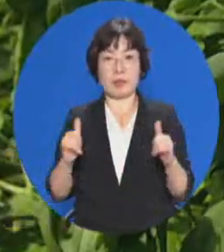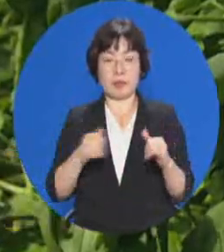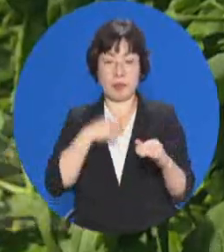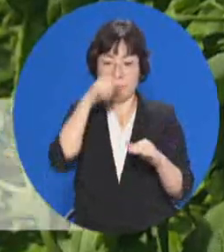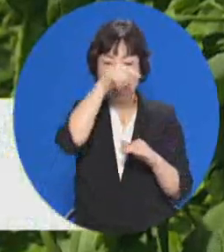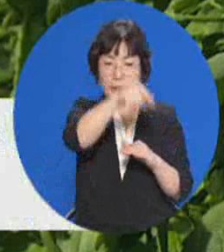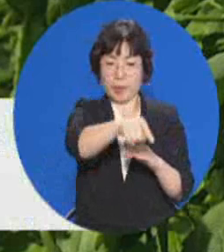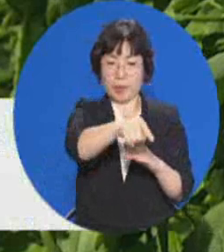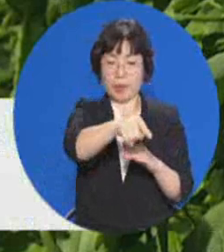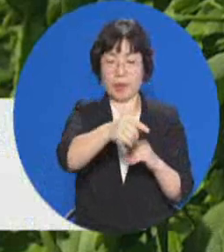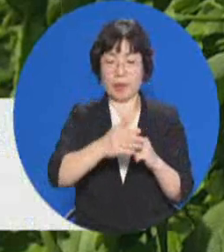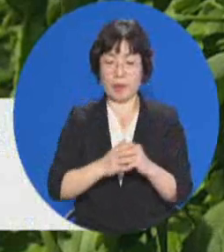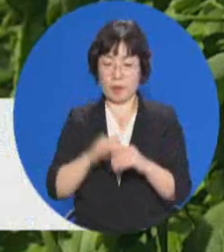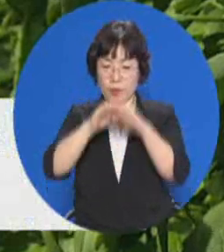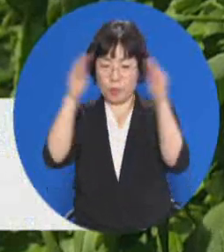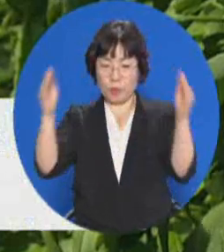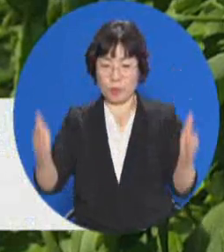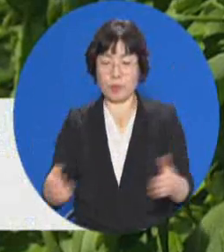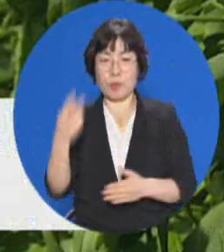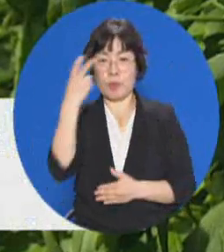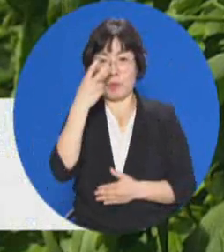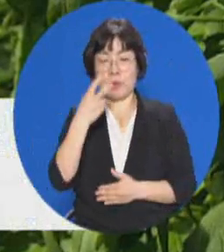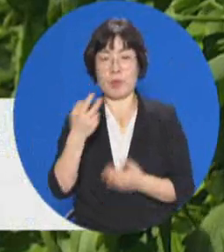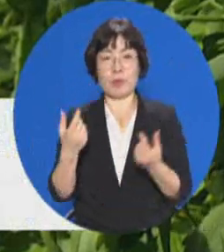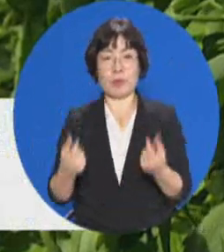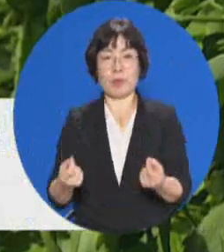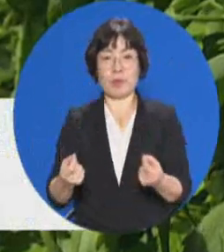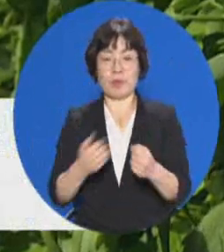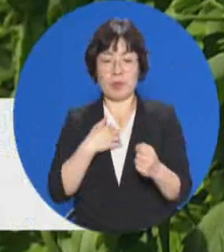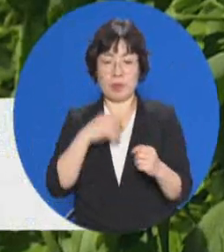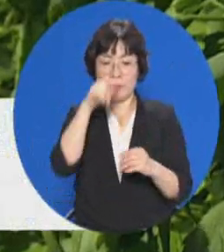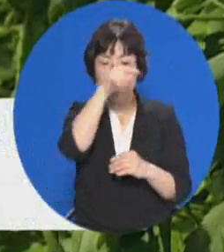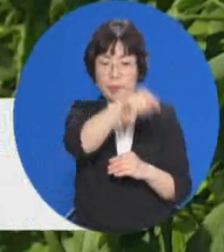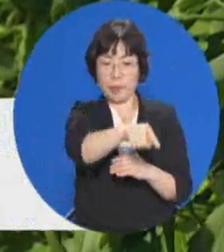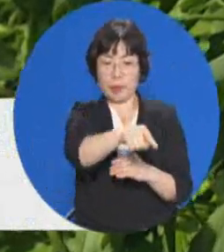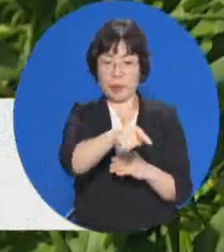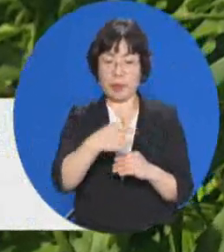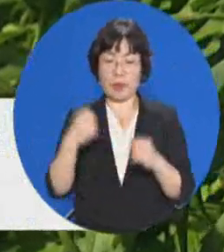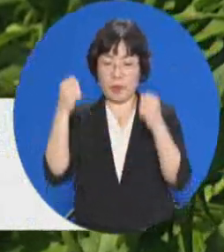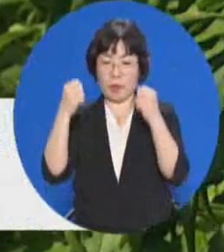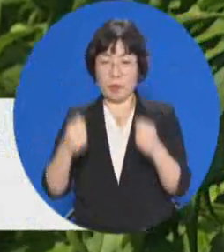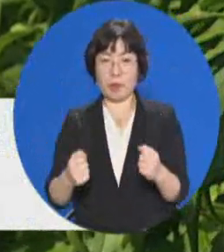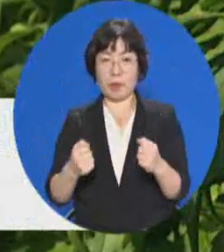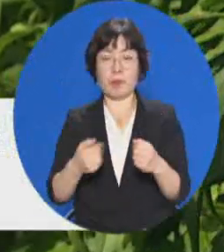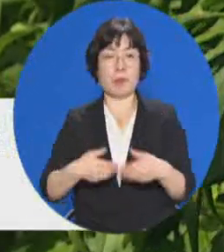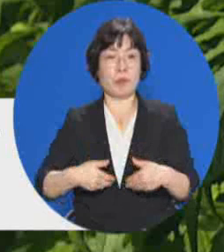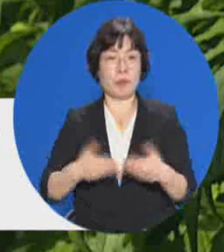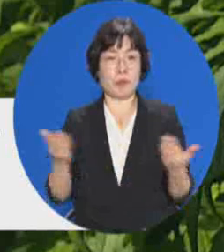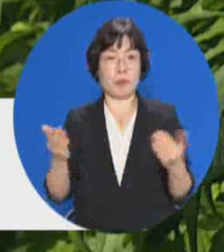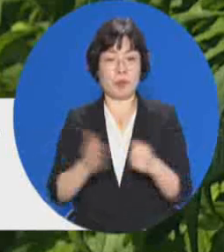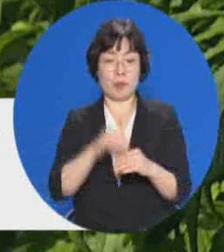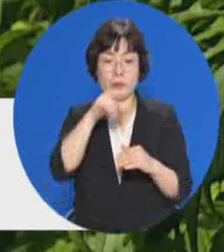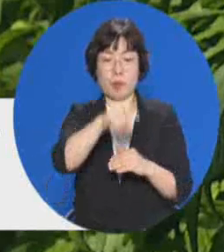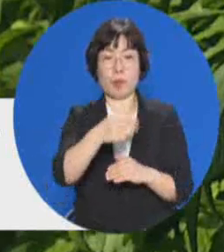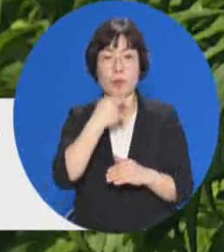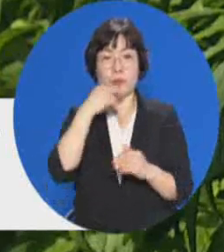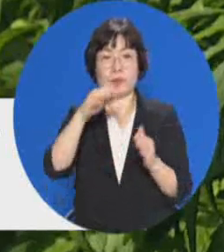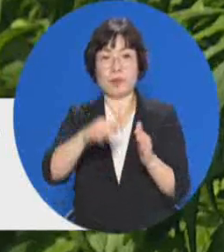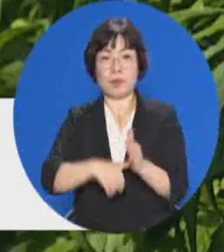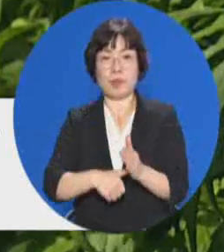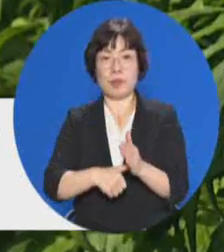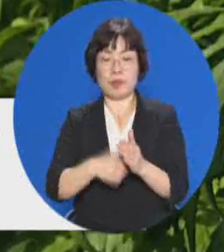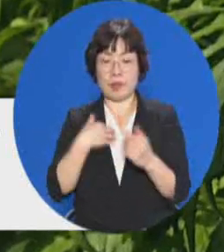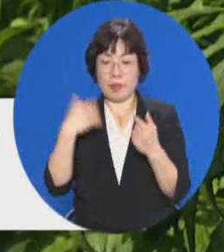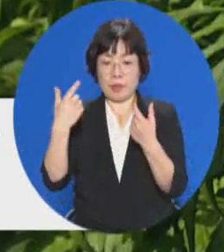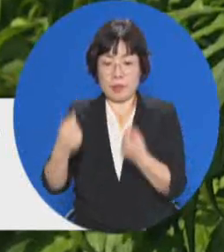제 한 명이 따로 지금 여기 온실을 관리한다고 보면 됩니다. 제가 있어야지 환경 조건을 보는데 제가 없을 때 나